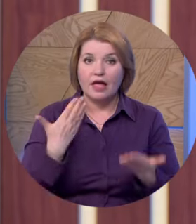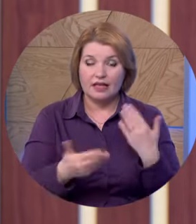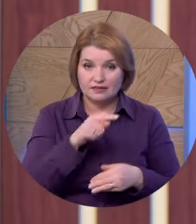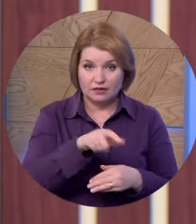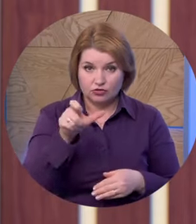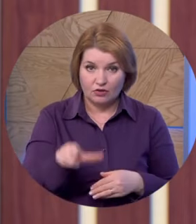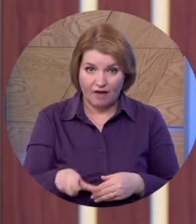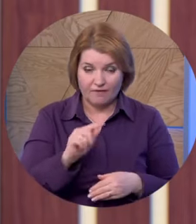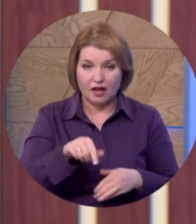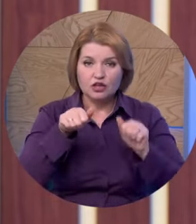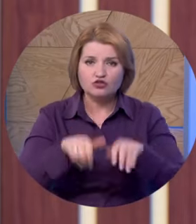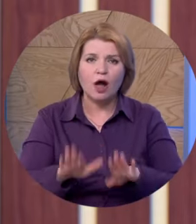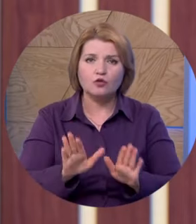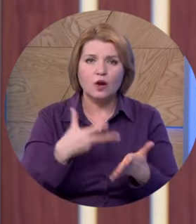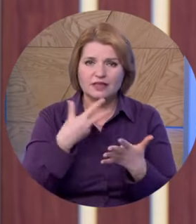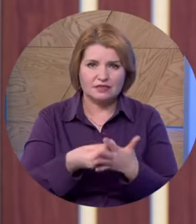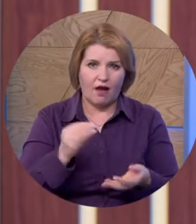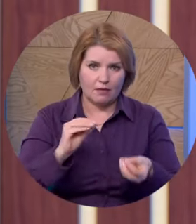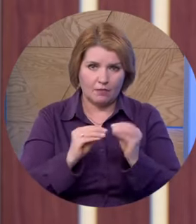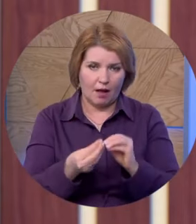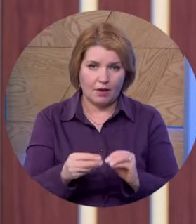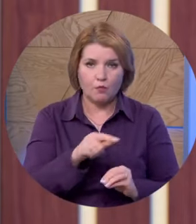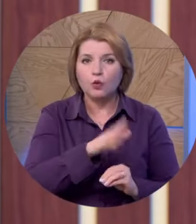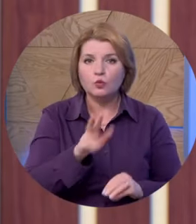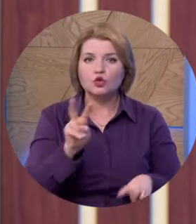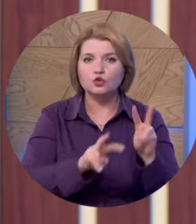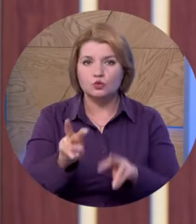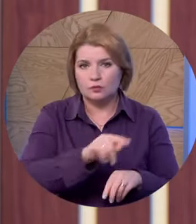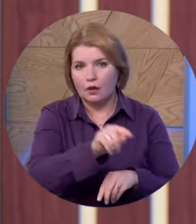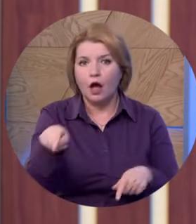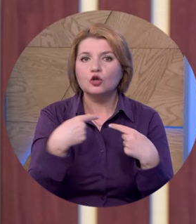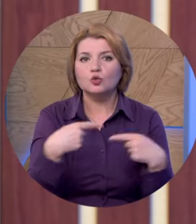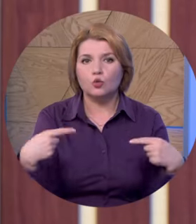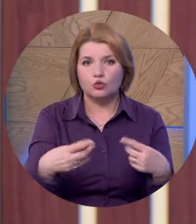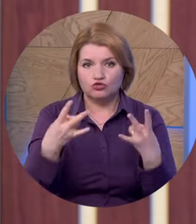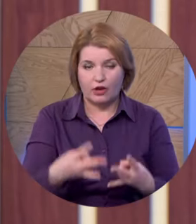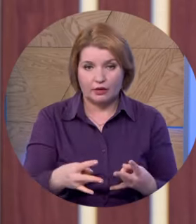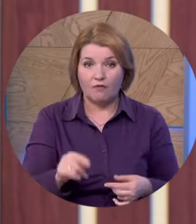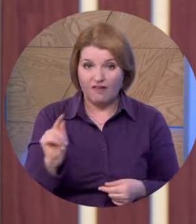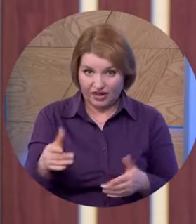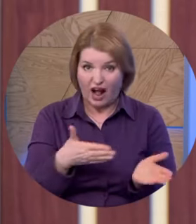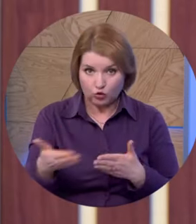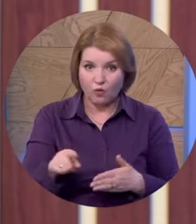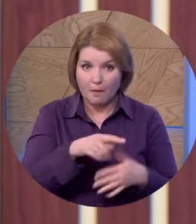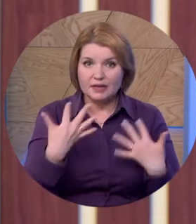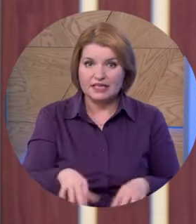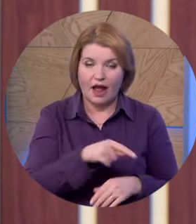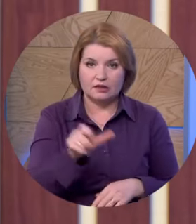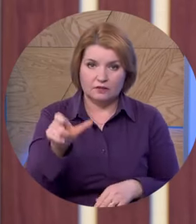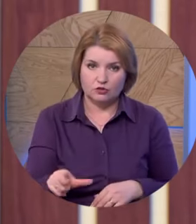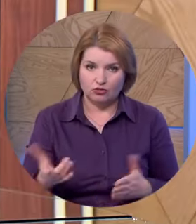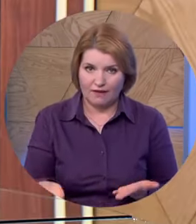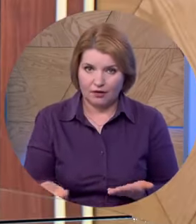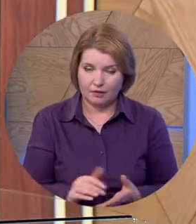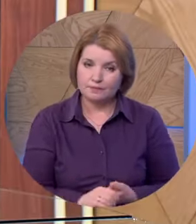цели, если он решает свою проблему, значит, он будет искать другого. Угу. Вы потеряете этого человека. Готовы вы к этому? Ну